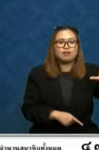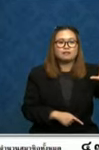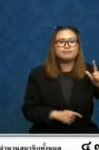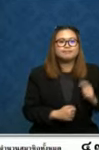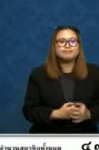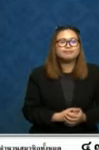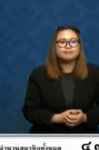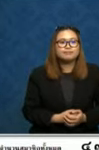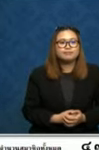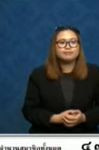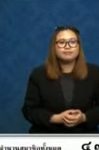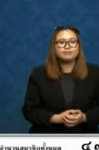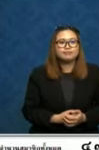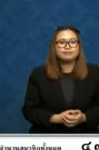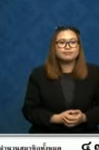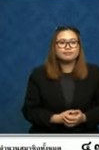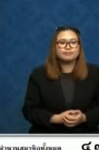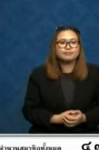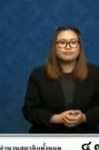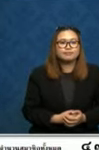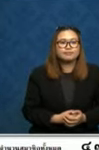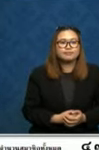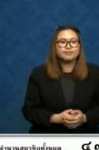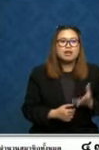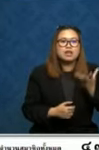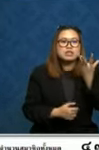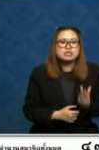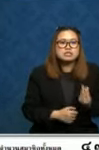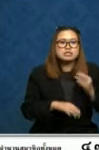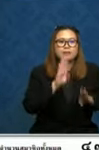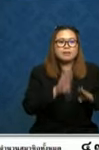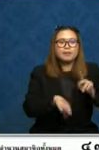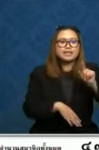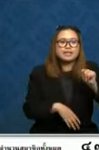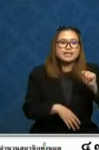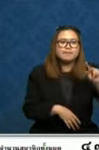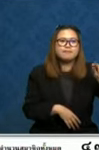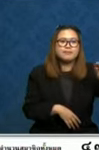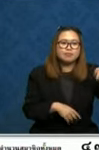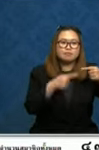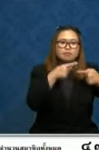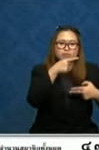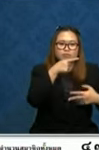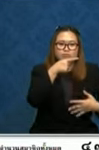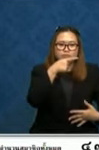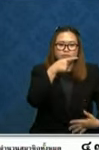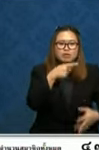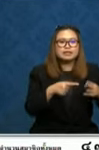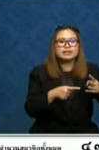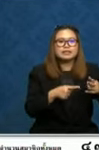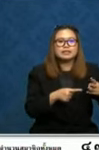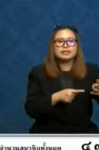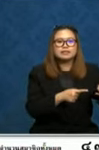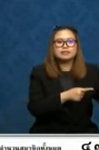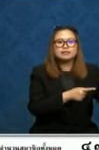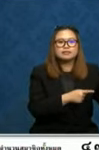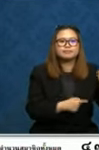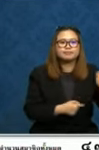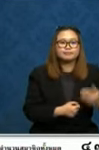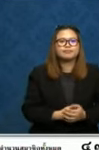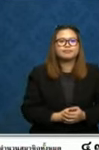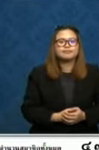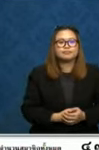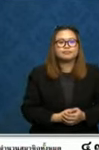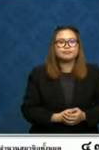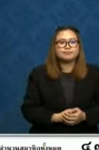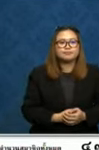อดนี้ครับที่ตัด 100%อีกที่เหลืออีกประมาณ20กว่าเกือบ30กว่ารายการเนี่ยก็ตัดบ้างเล็กๆน้อยๆเดี๋ยวเรามาดูกันนะครับขอสไลด์ถัดไ